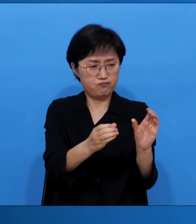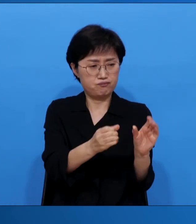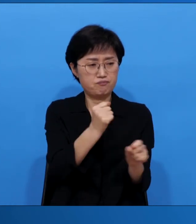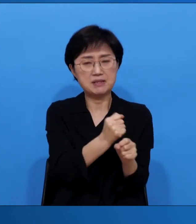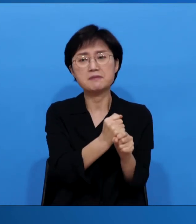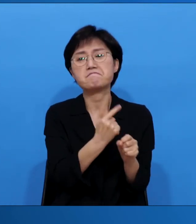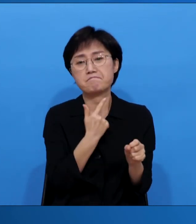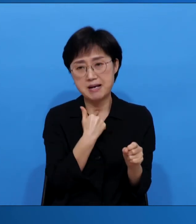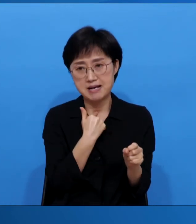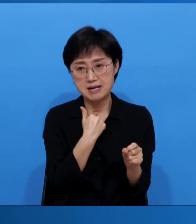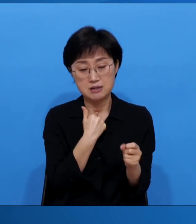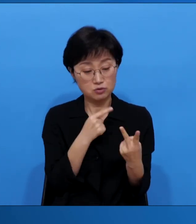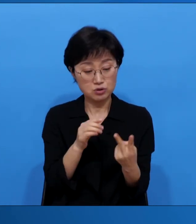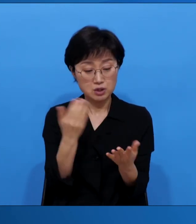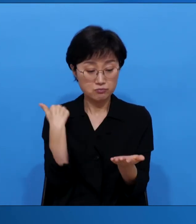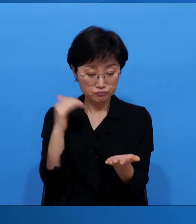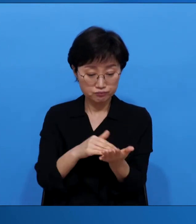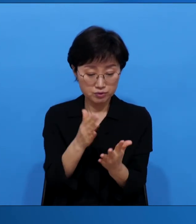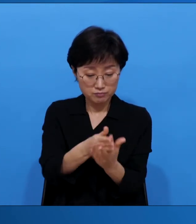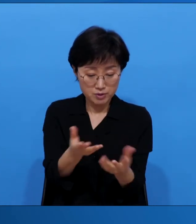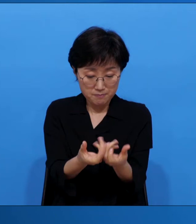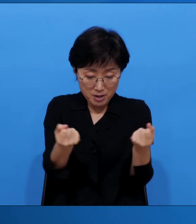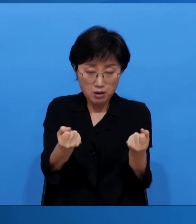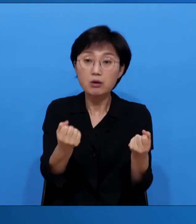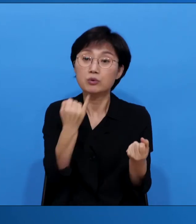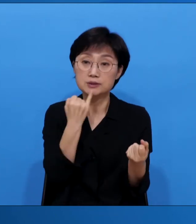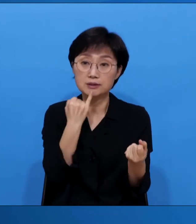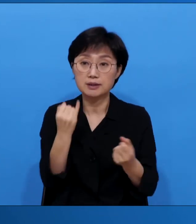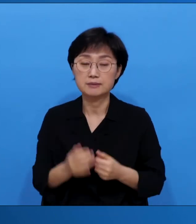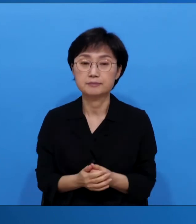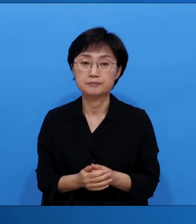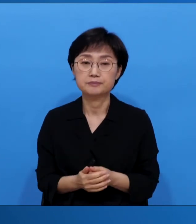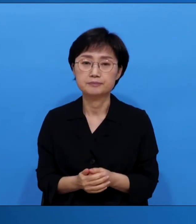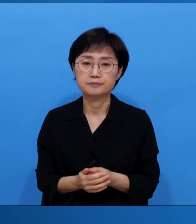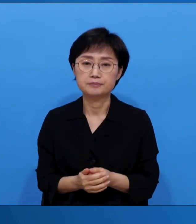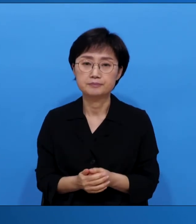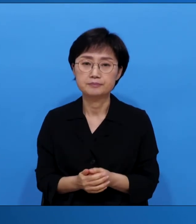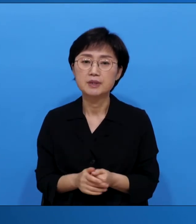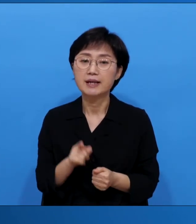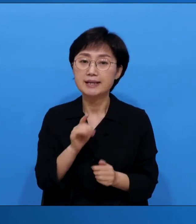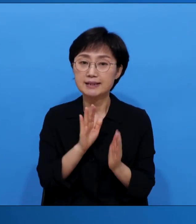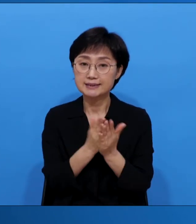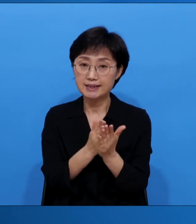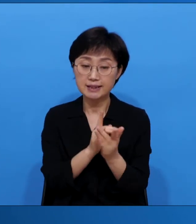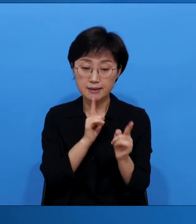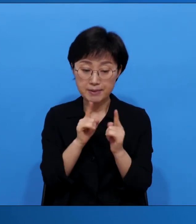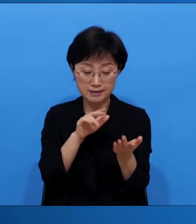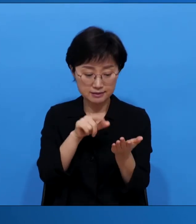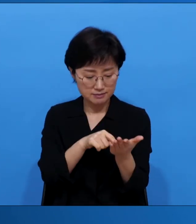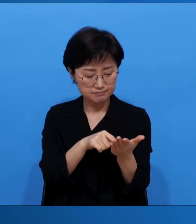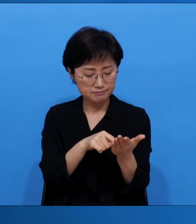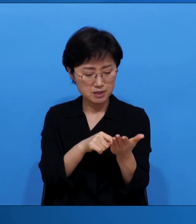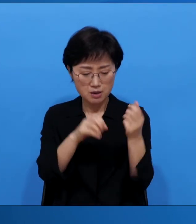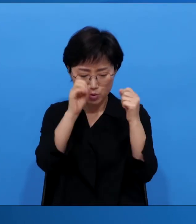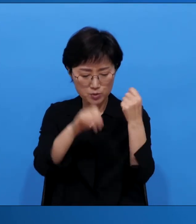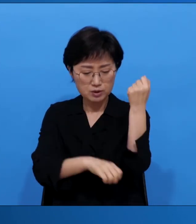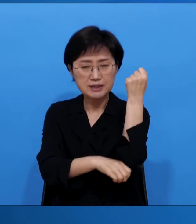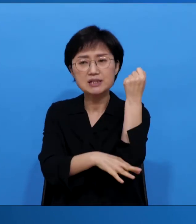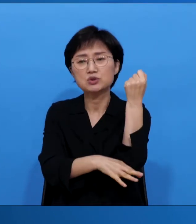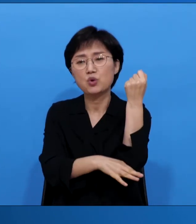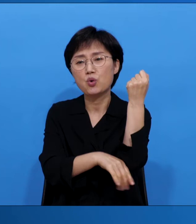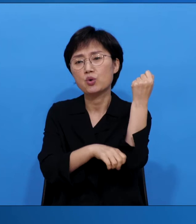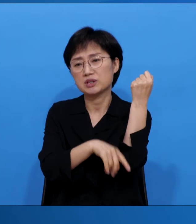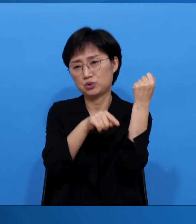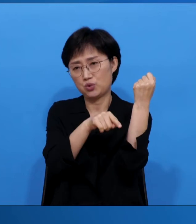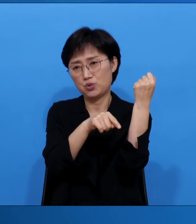거니까. 나누어졌다만 도 나쁜 말은 아니에요, 이게. 네, 이걸 할 때 실제 내용 기초가 들어있고